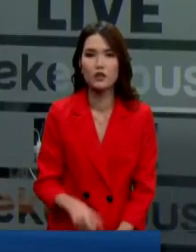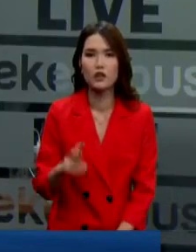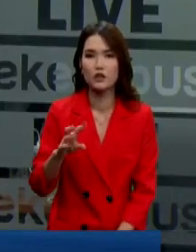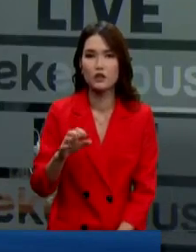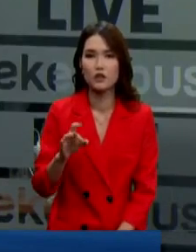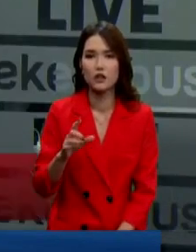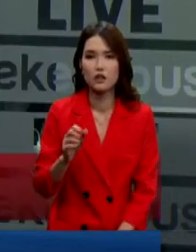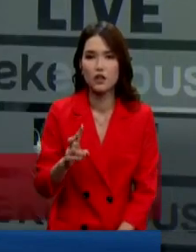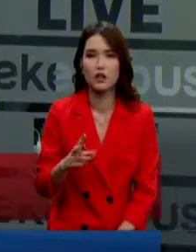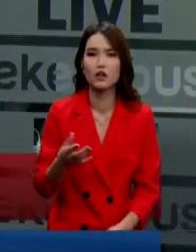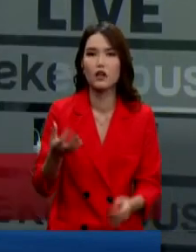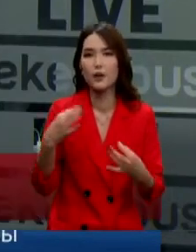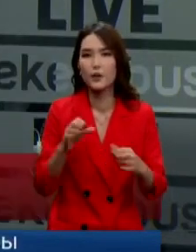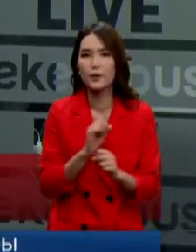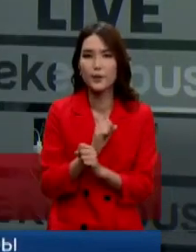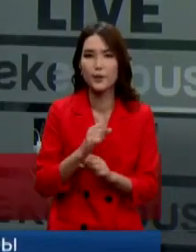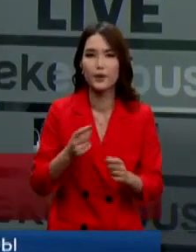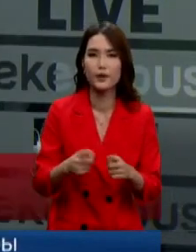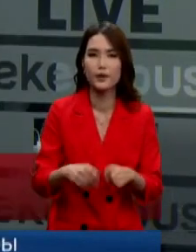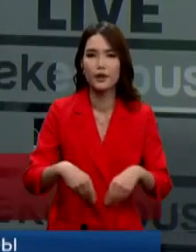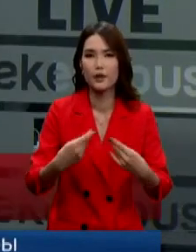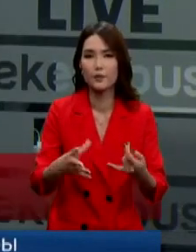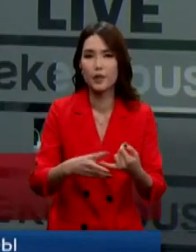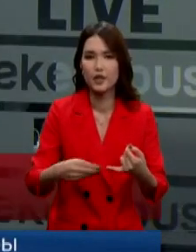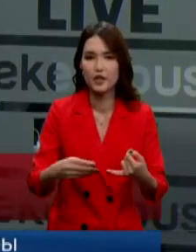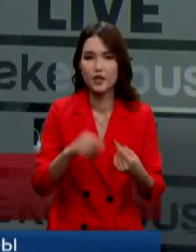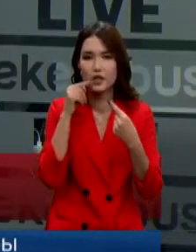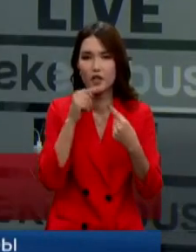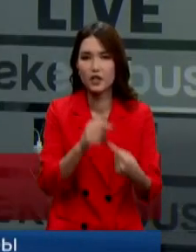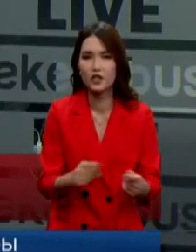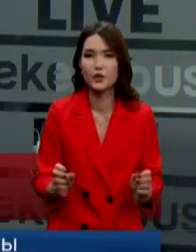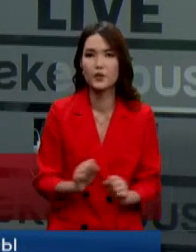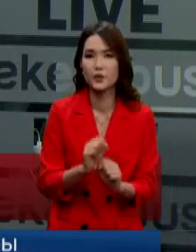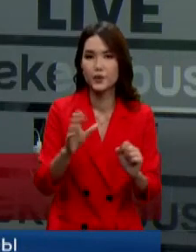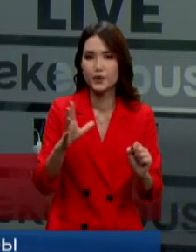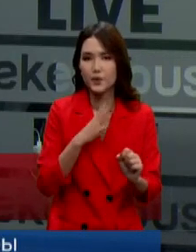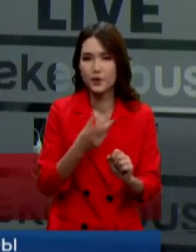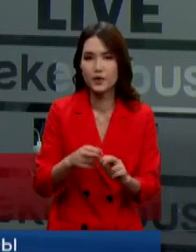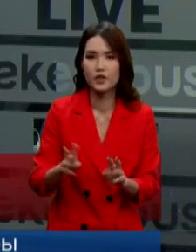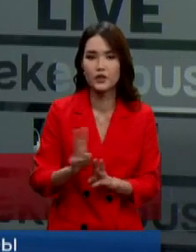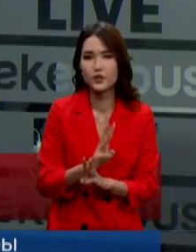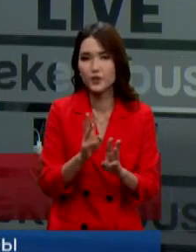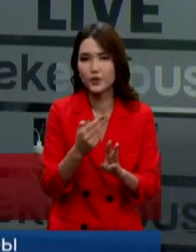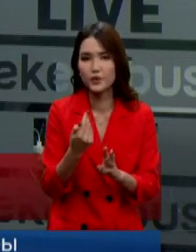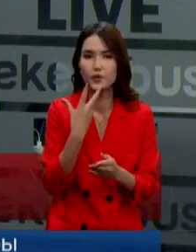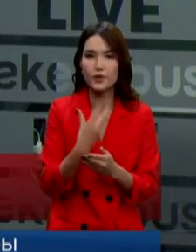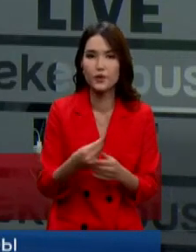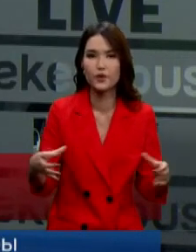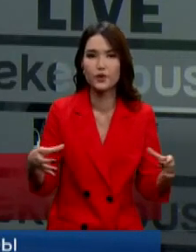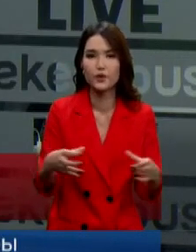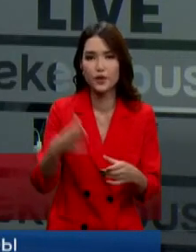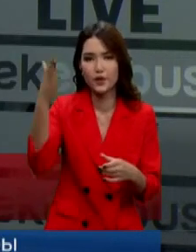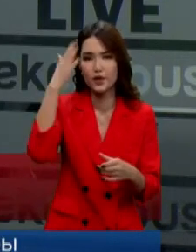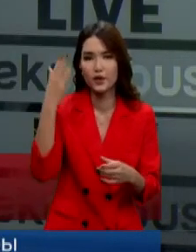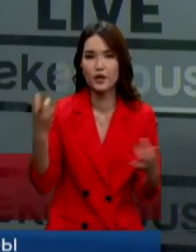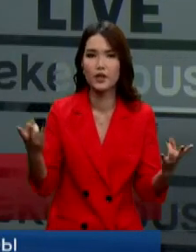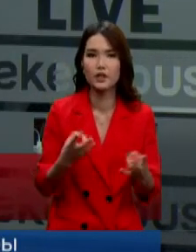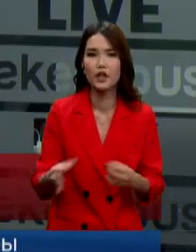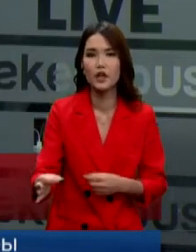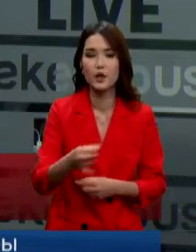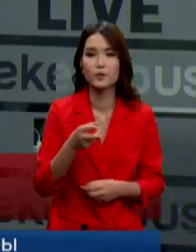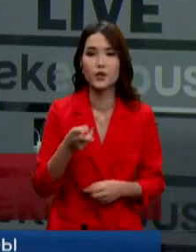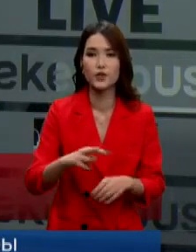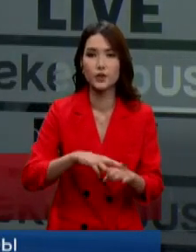Қостанайда саябақтан жалға берілген жер телімдеріне қатысты шу шықты. Тобыл әлеуметтік кәсіпкерлік корпорациясы әкімдікке тиесілі